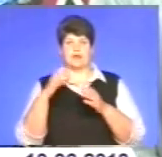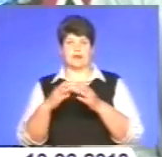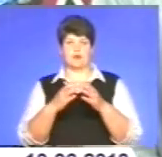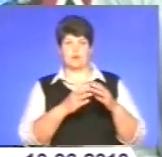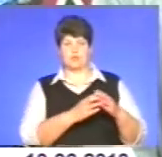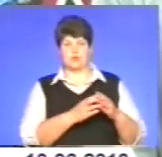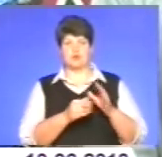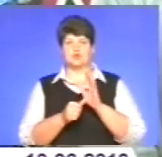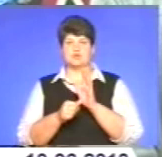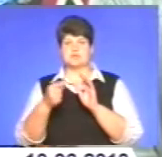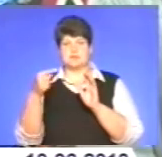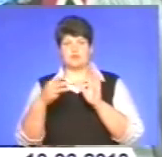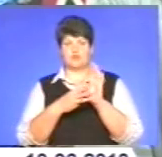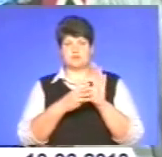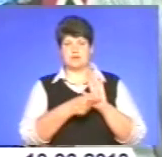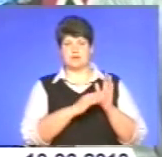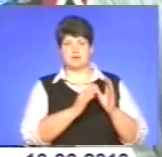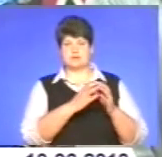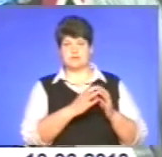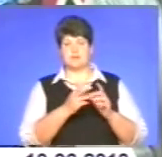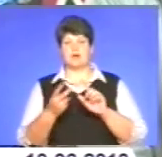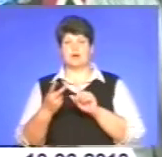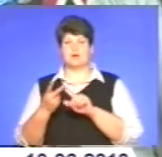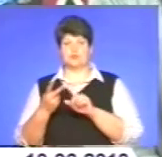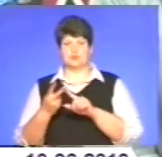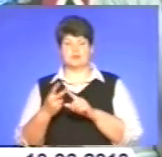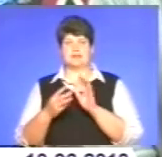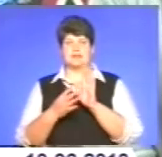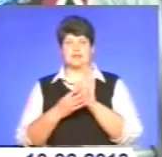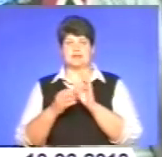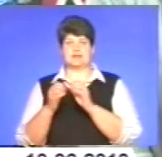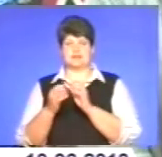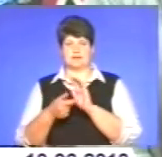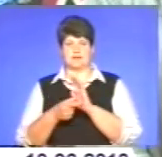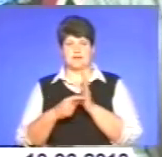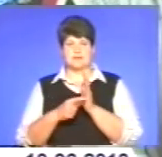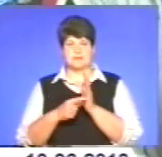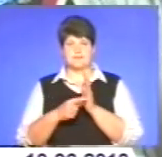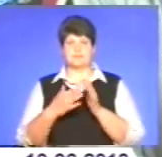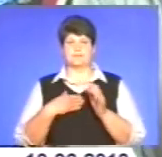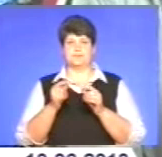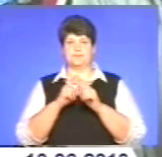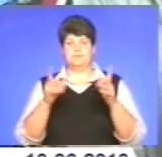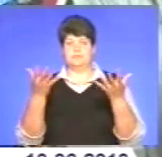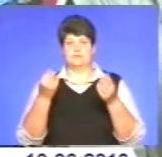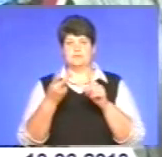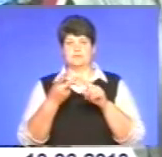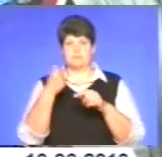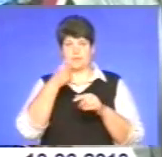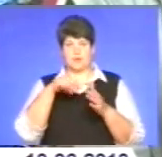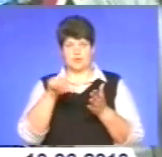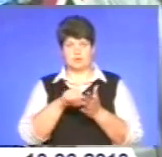категорія 6-8 класи і друга вікова категорія 9-10 клас. Наша школа бере вже 2-й рік участь. Минулого року